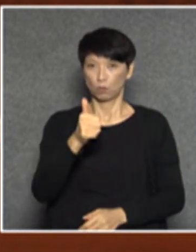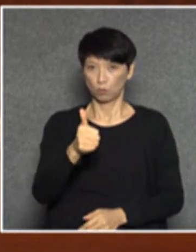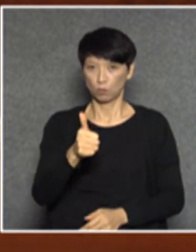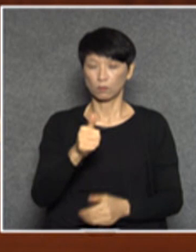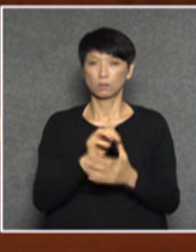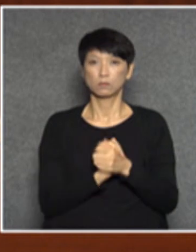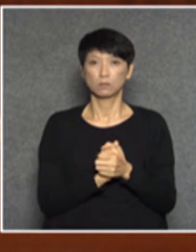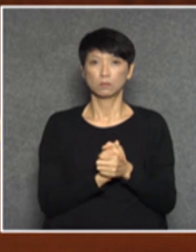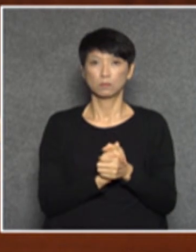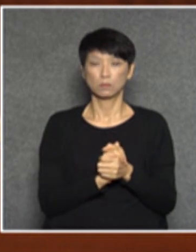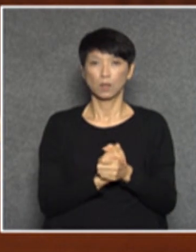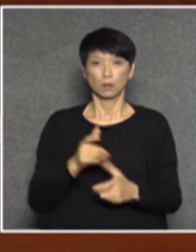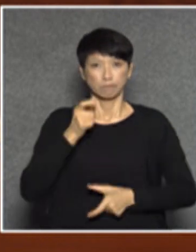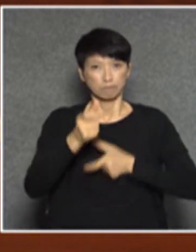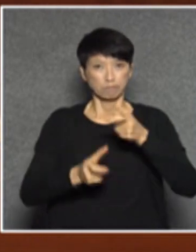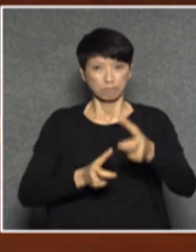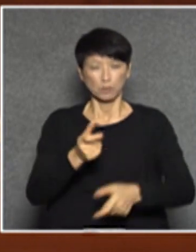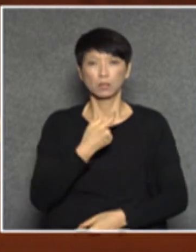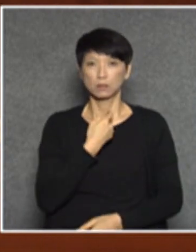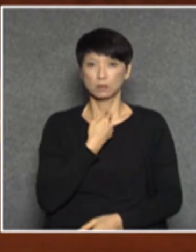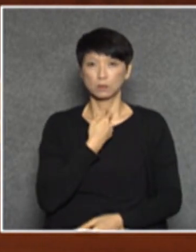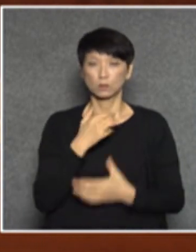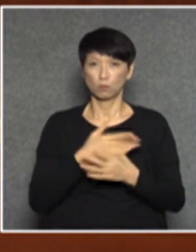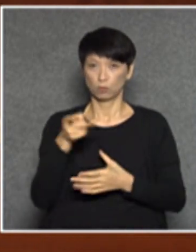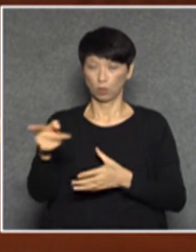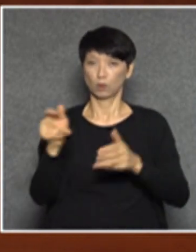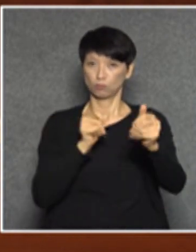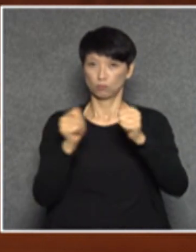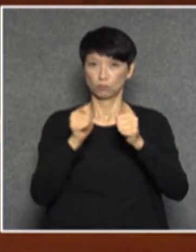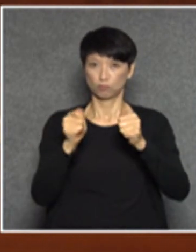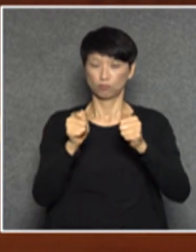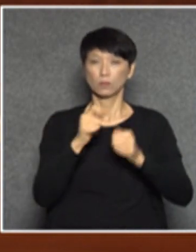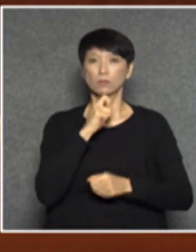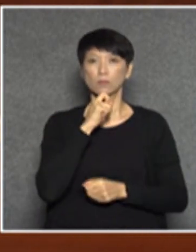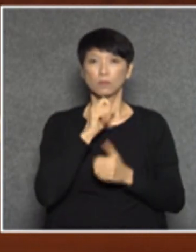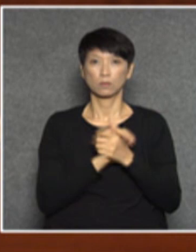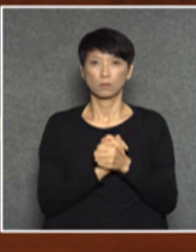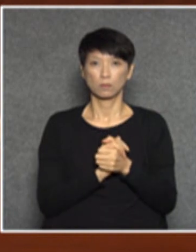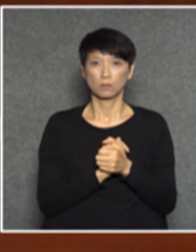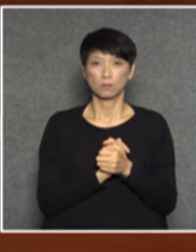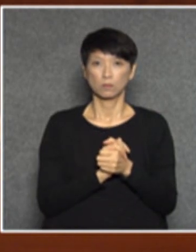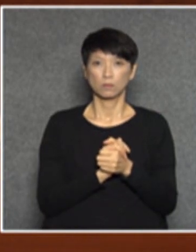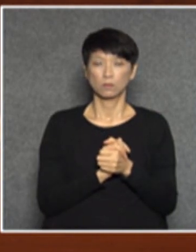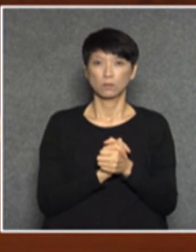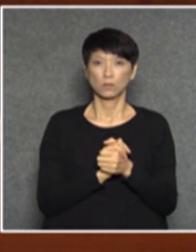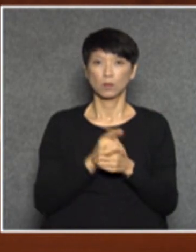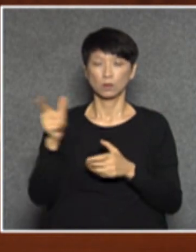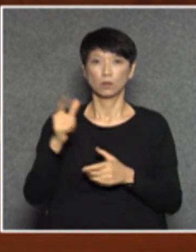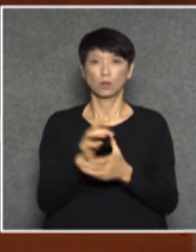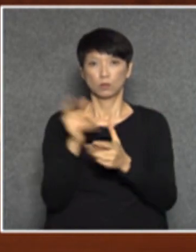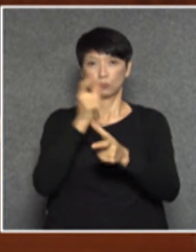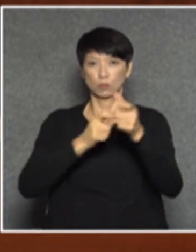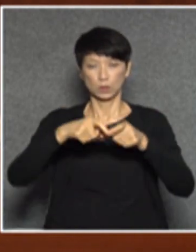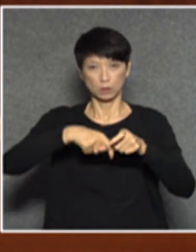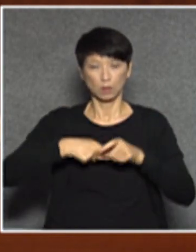的成本，它是一間上市公司，它亦都有一定的需要，有一定的這個財政上回報，所以兩